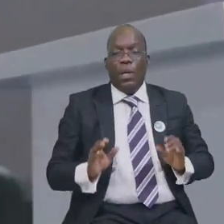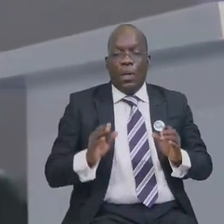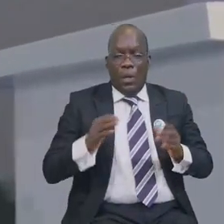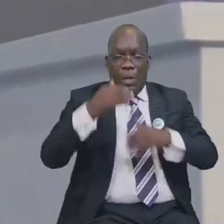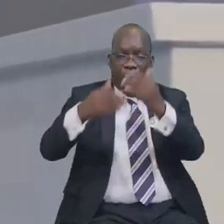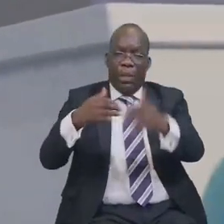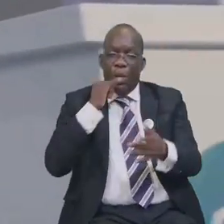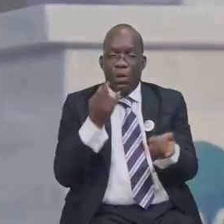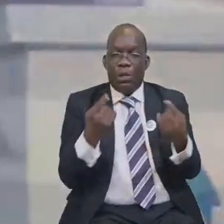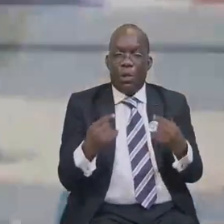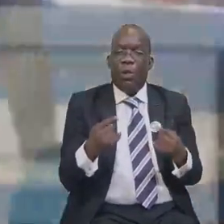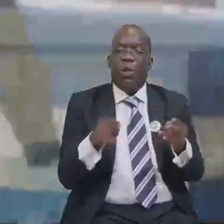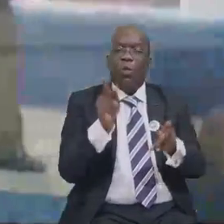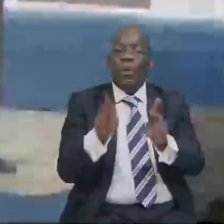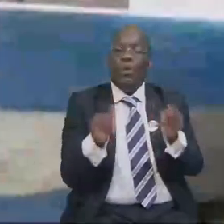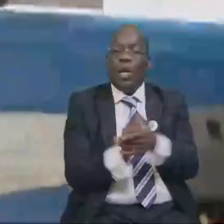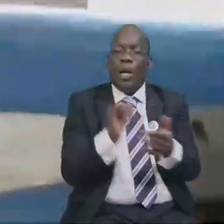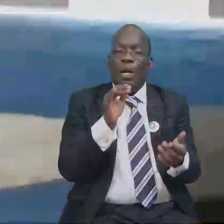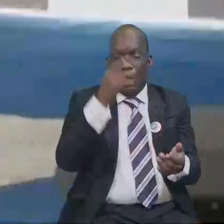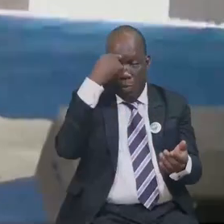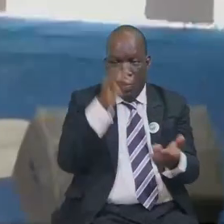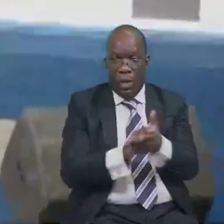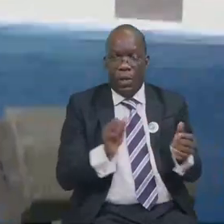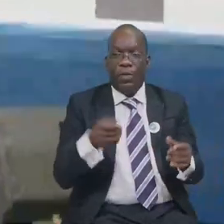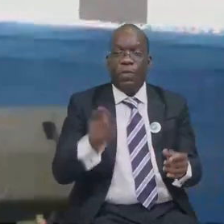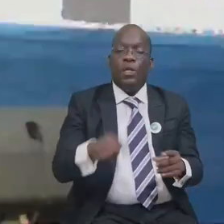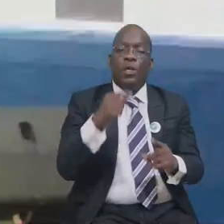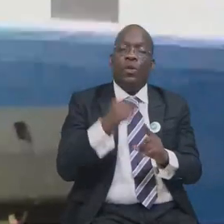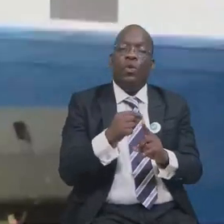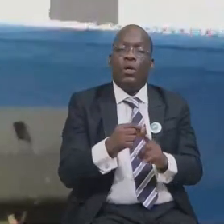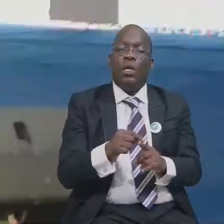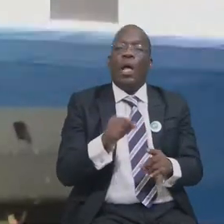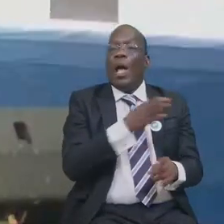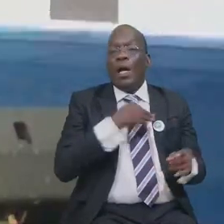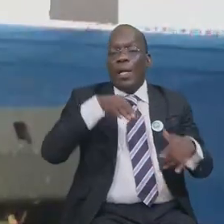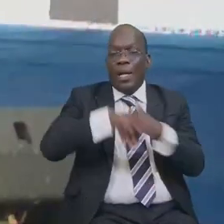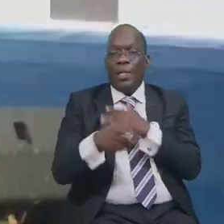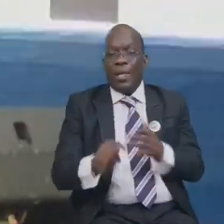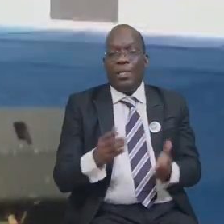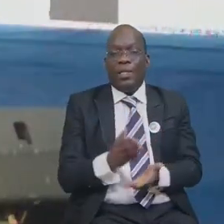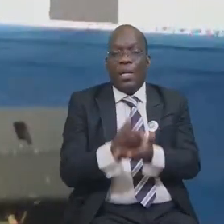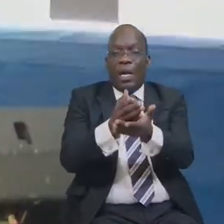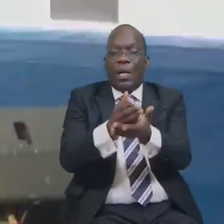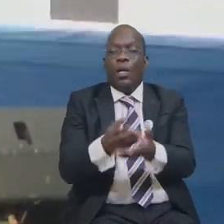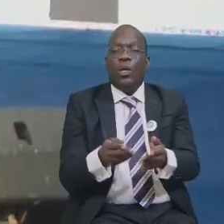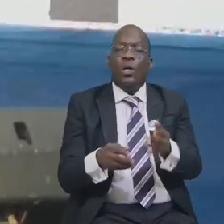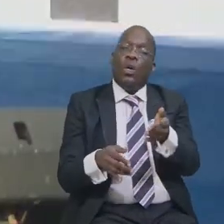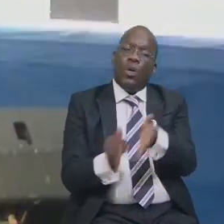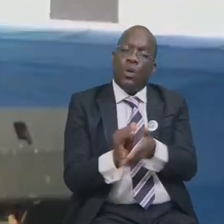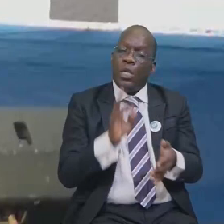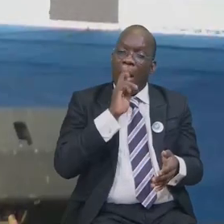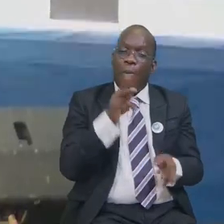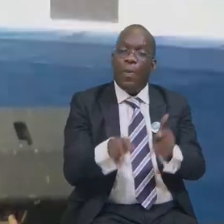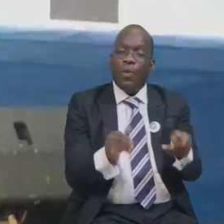Et seuls ceux qui croyaient à cette parole pouvaient entrer dans l'arche. C'était les seuls qui seraient